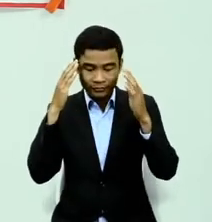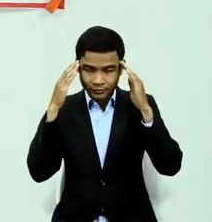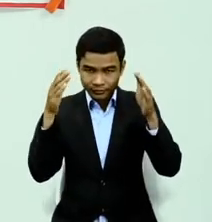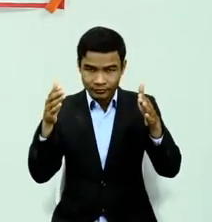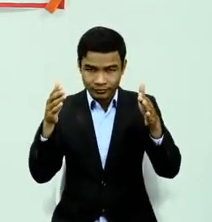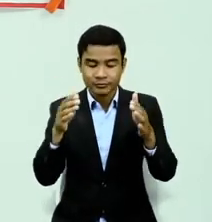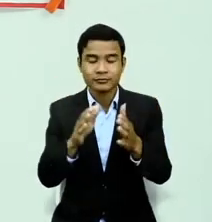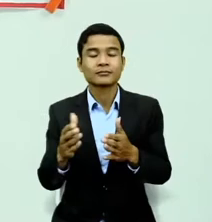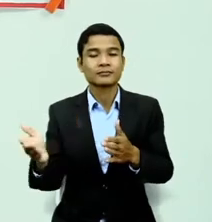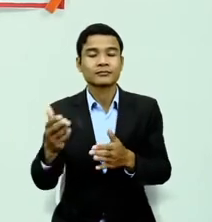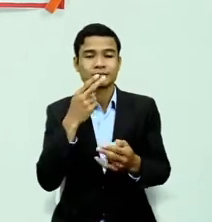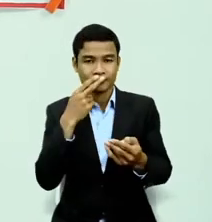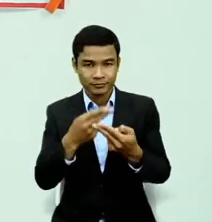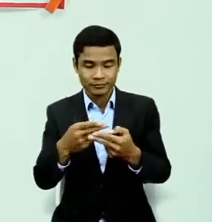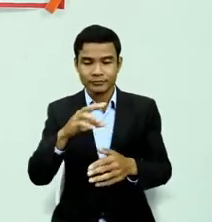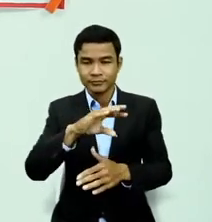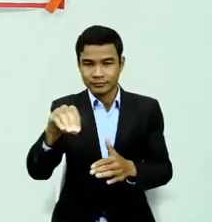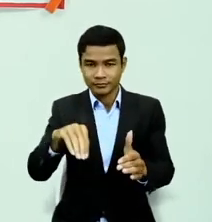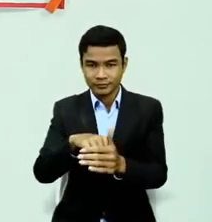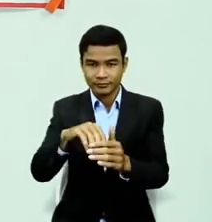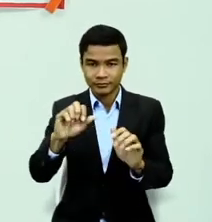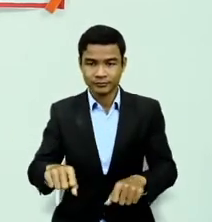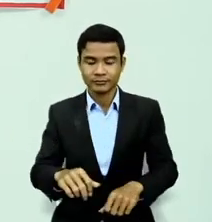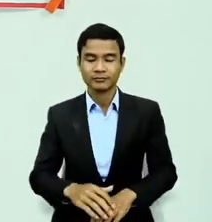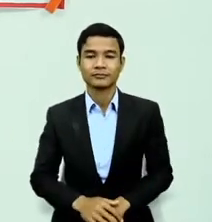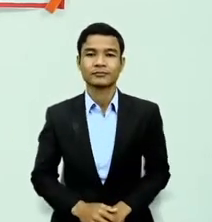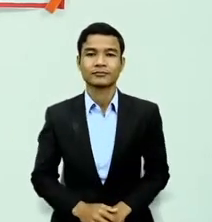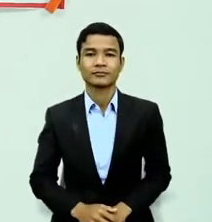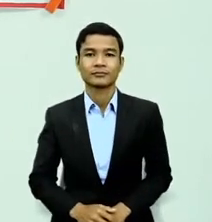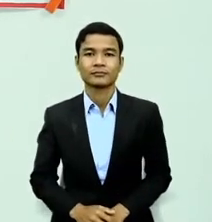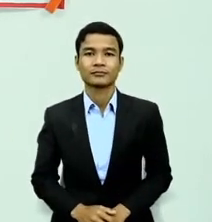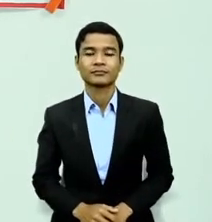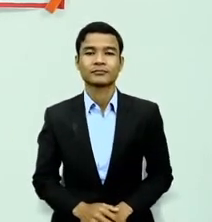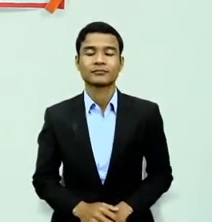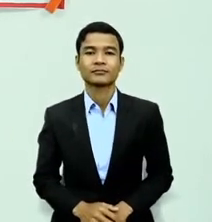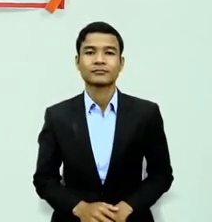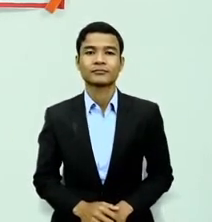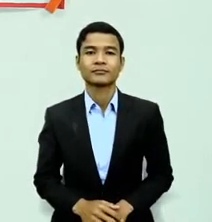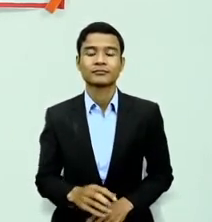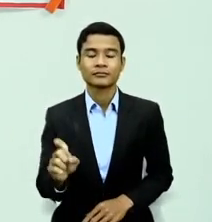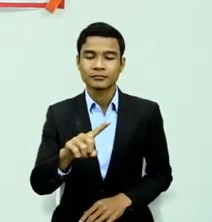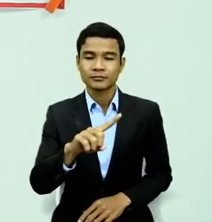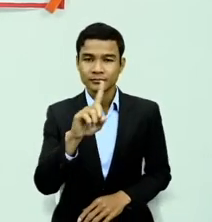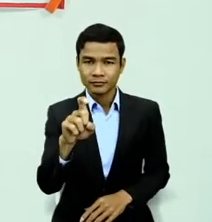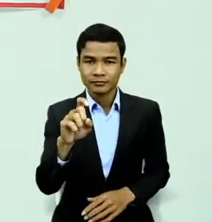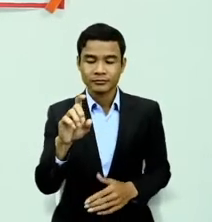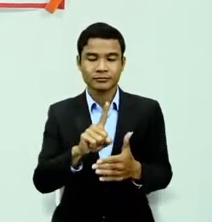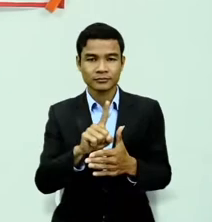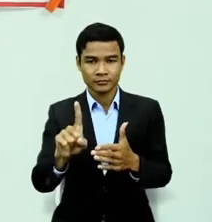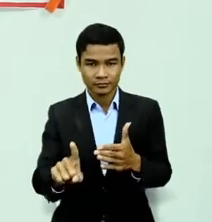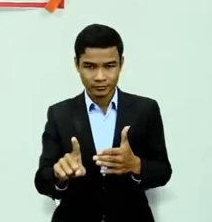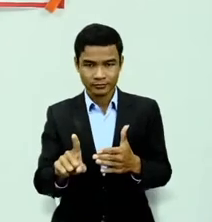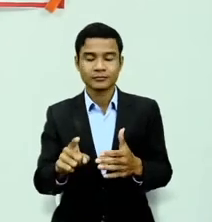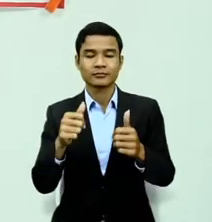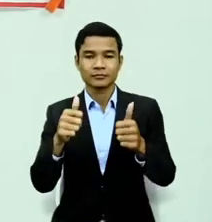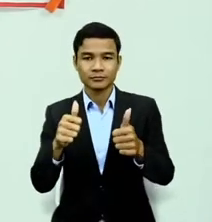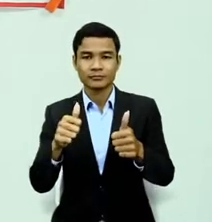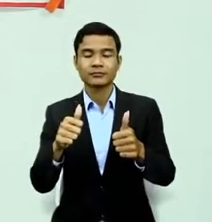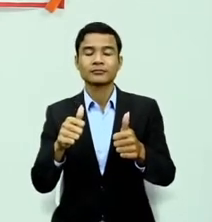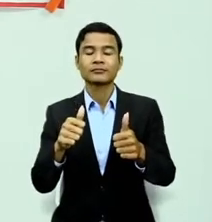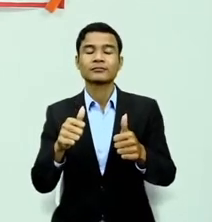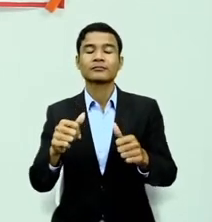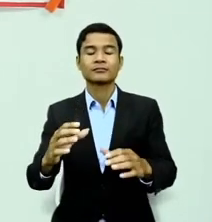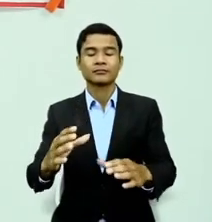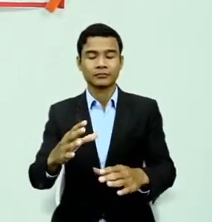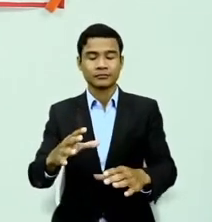bấy chà sáu sầm nô tình này tớ hoa lõ để ban mọc bì cà